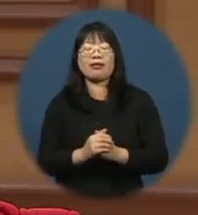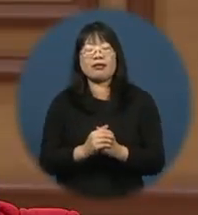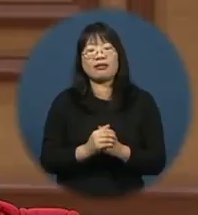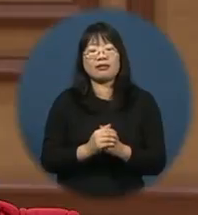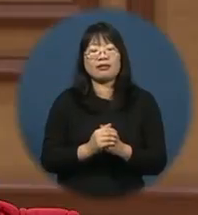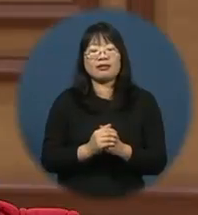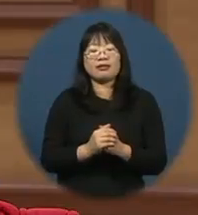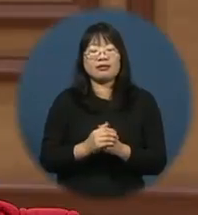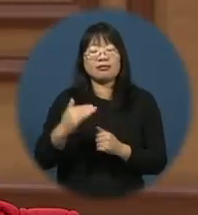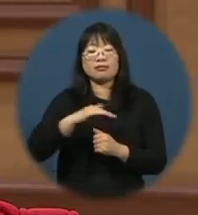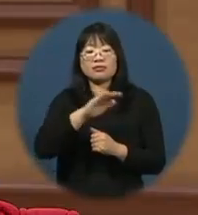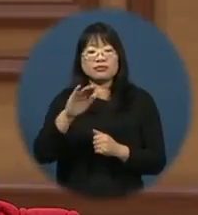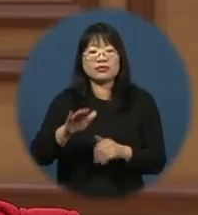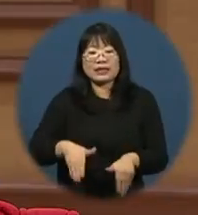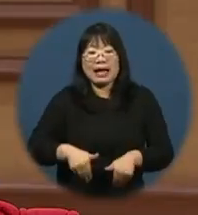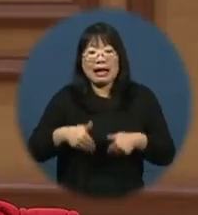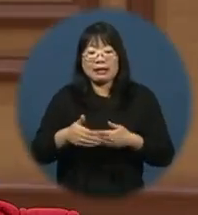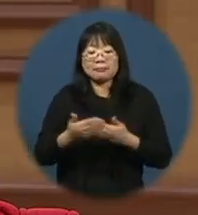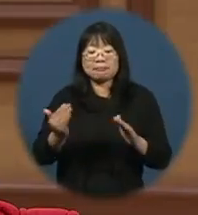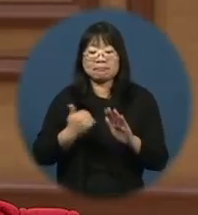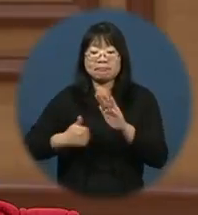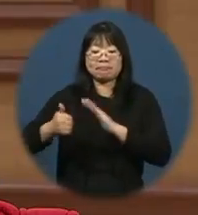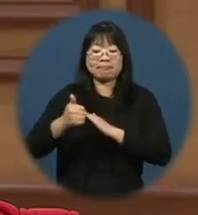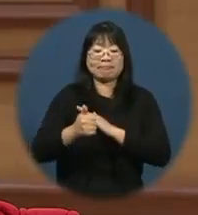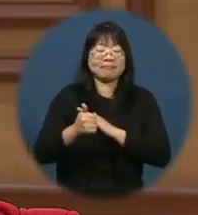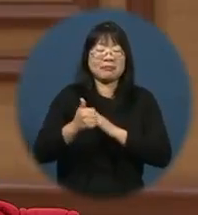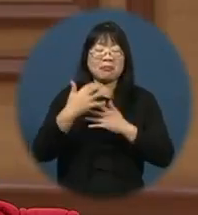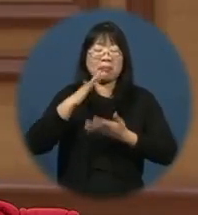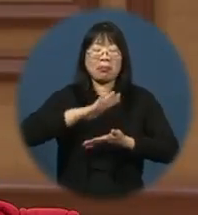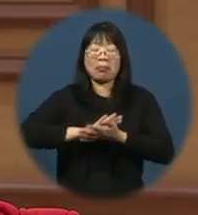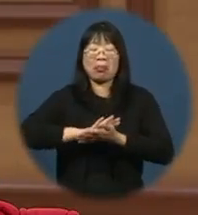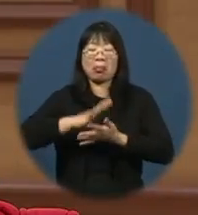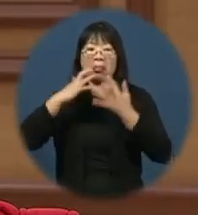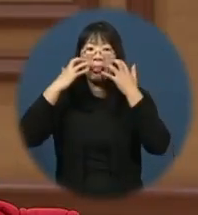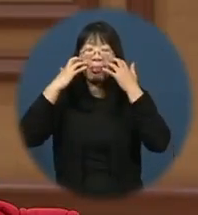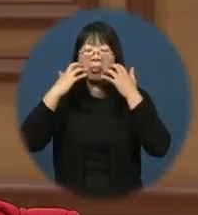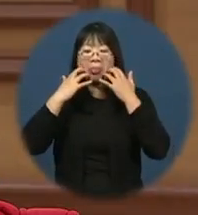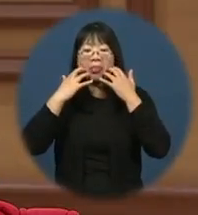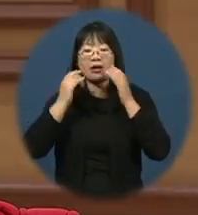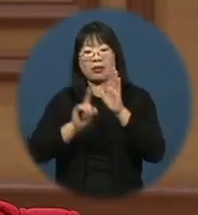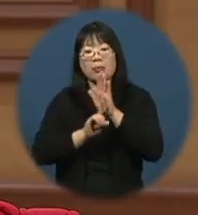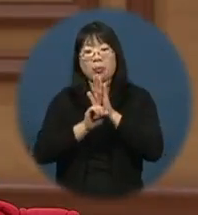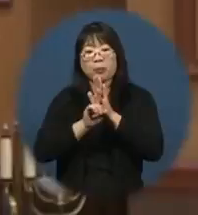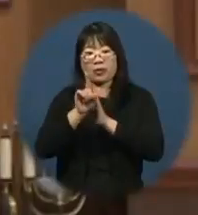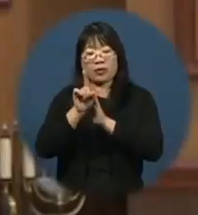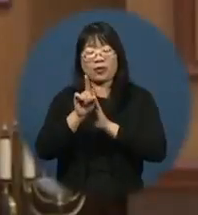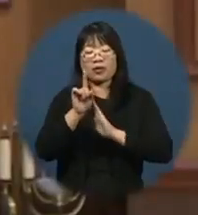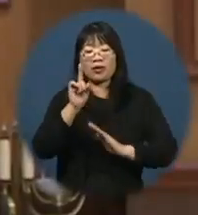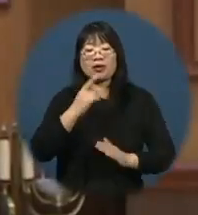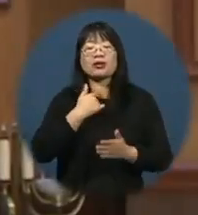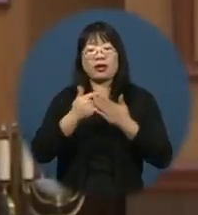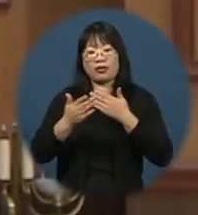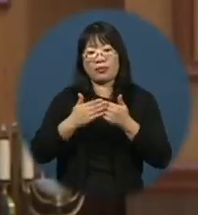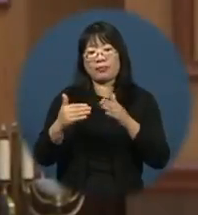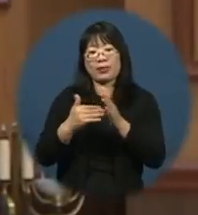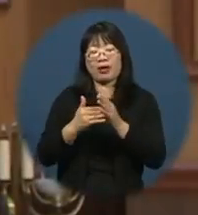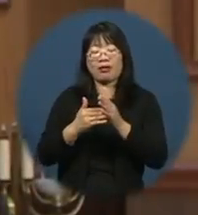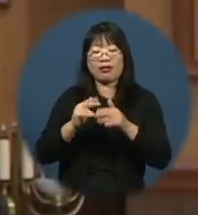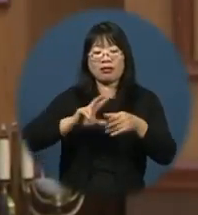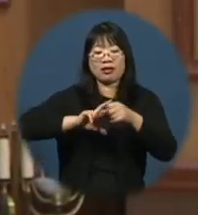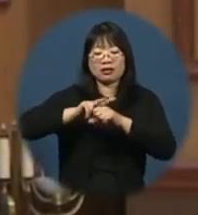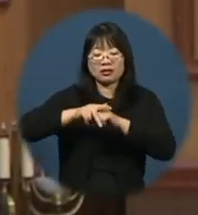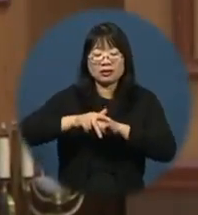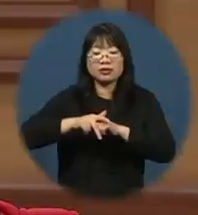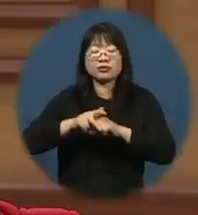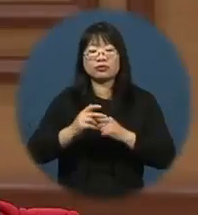있는데 마치 우리가 온실에 들어가게 되면은 마치 후닥지근하고 온도가 높은 것을 볼 수가 있죠. 그렇죠. 그러니까